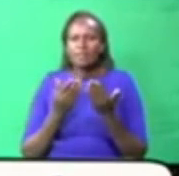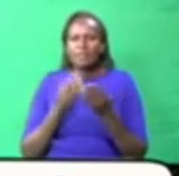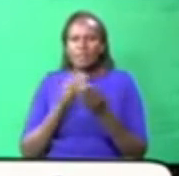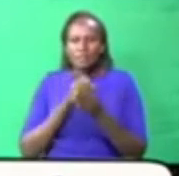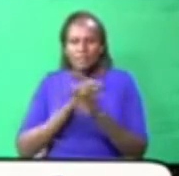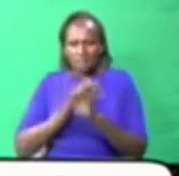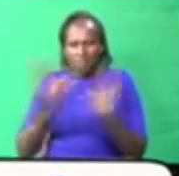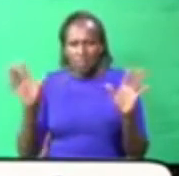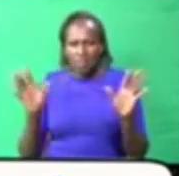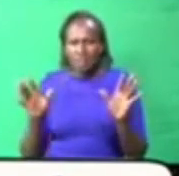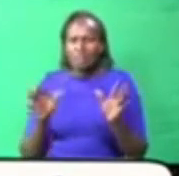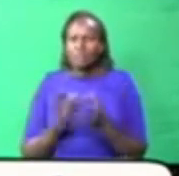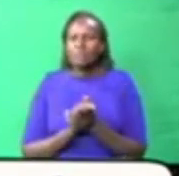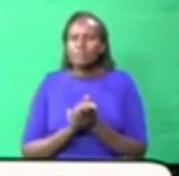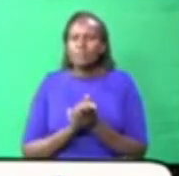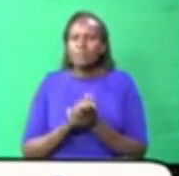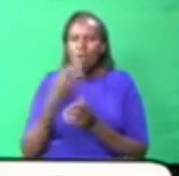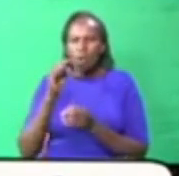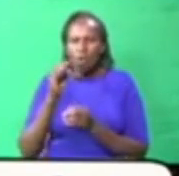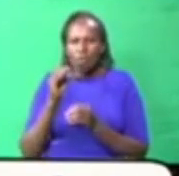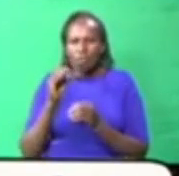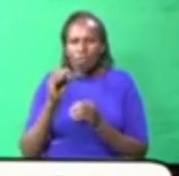of